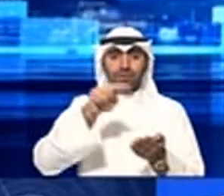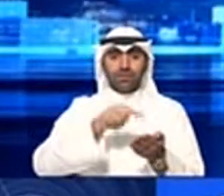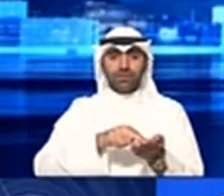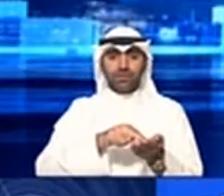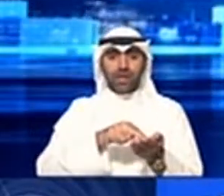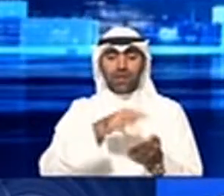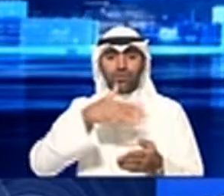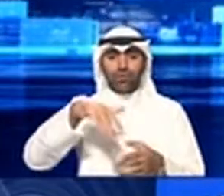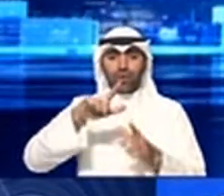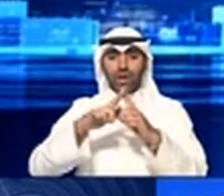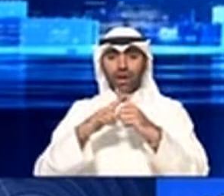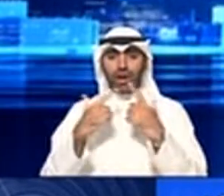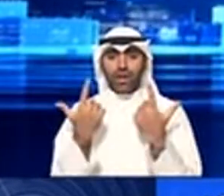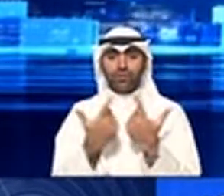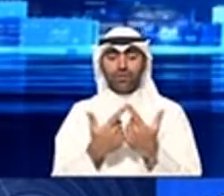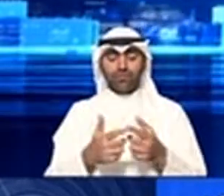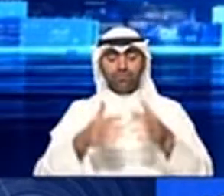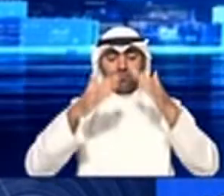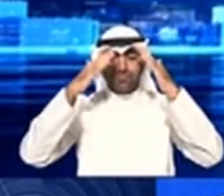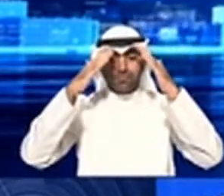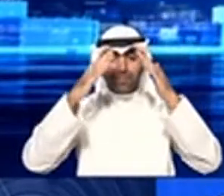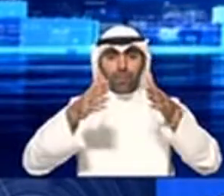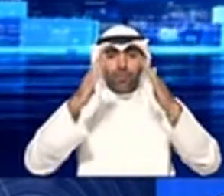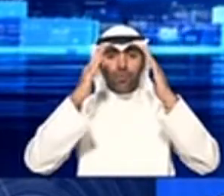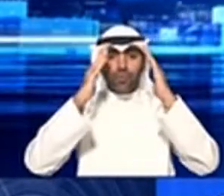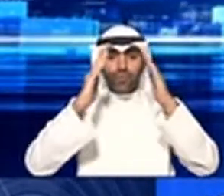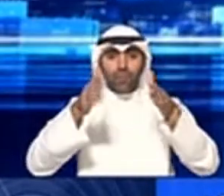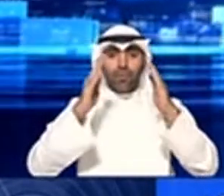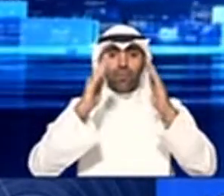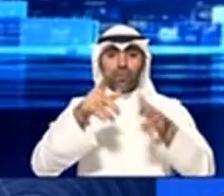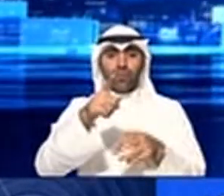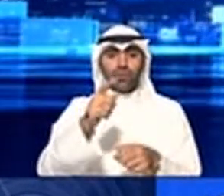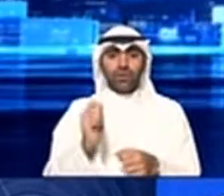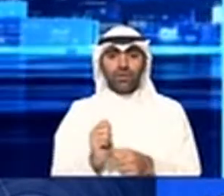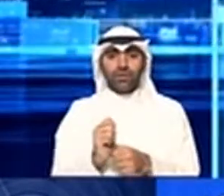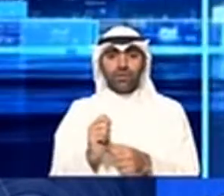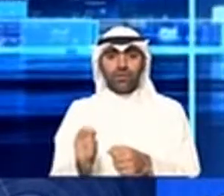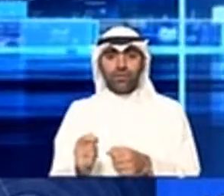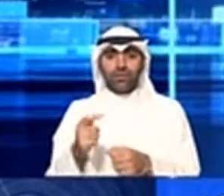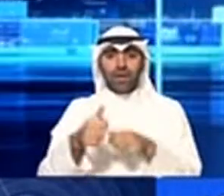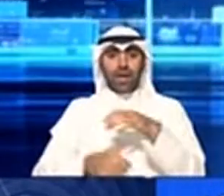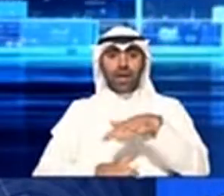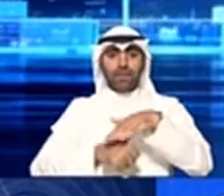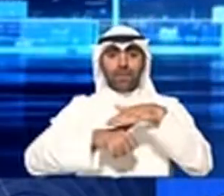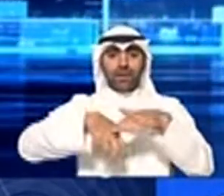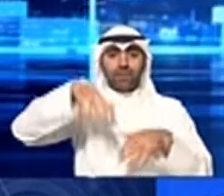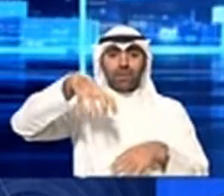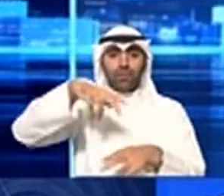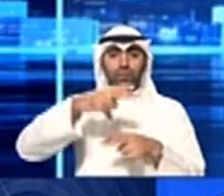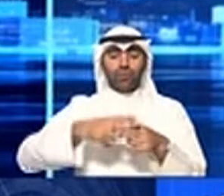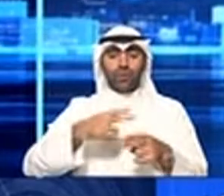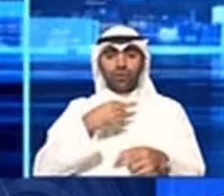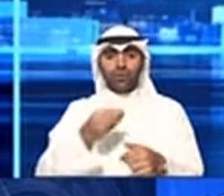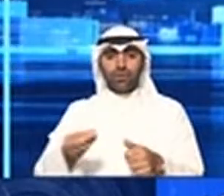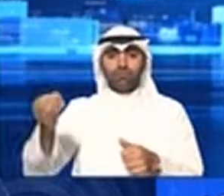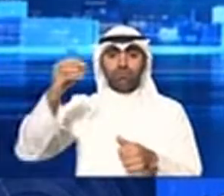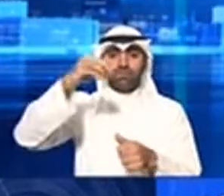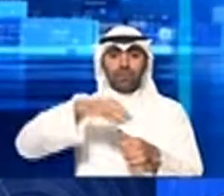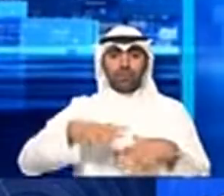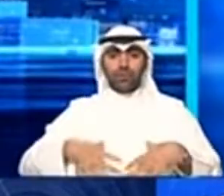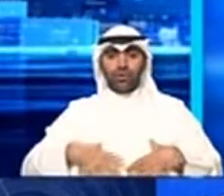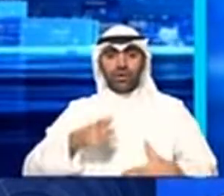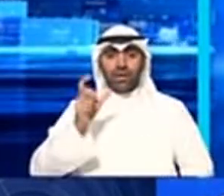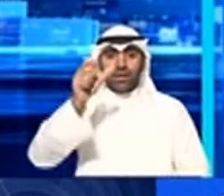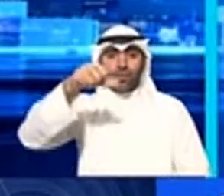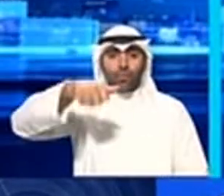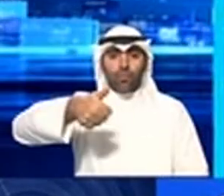الدولية للصليب الأحمر لسموه حفظه الله بمناسبة توليه مقاليد الحكم وتمنياته لسموه